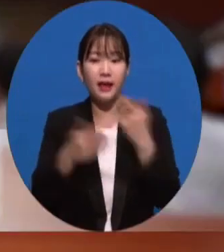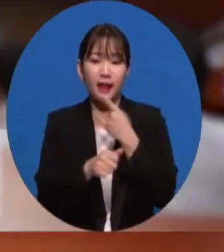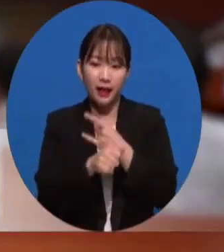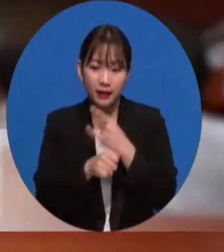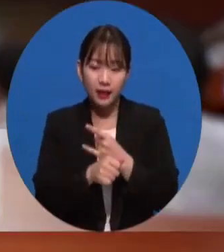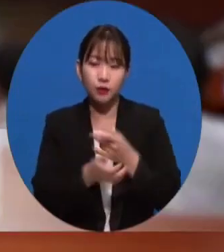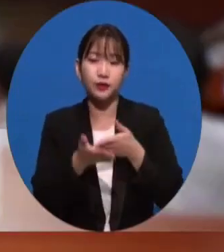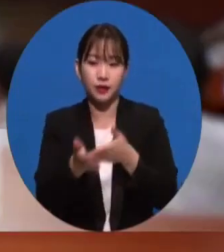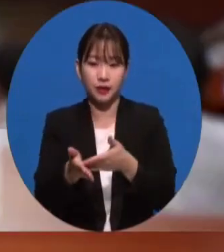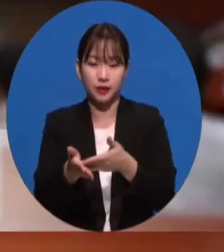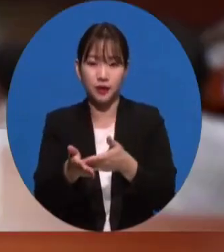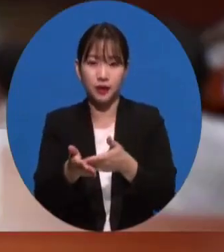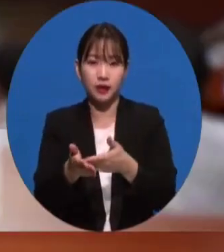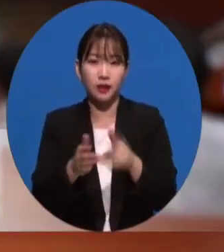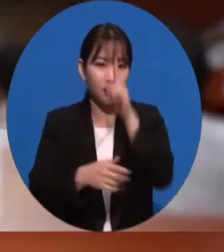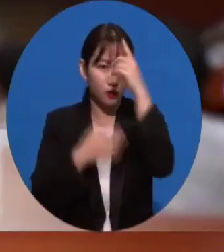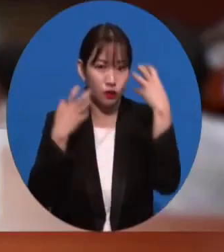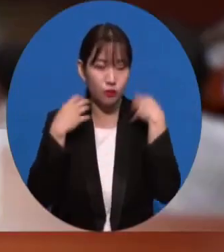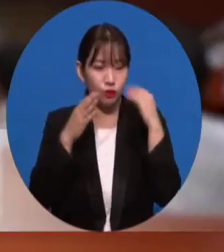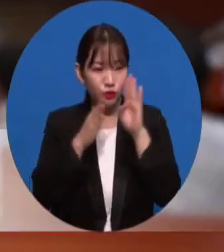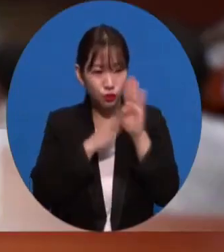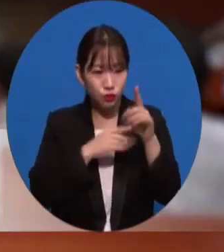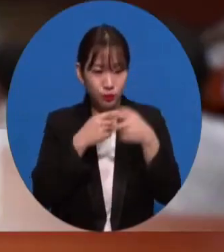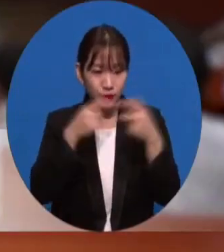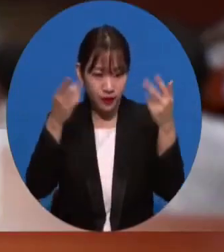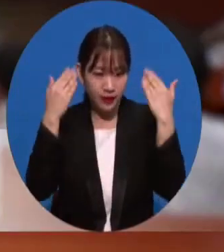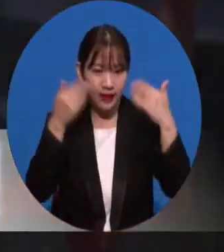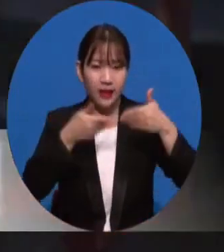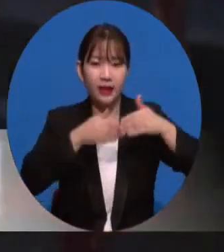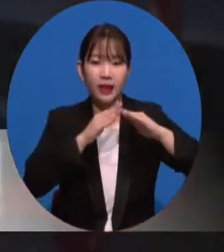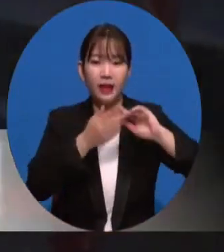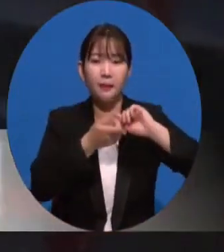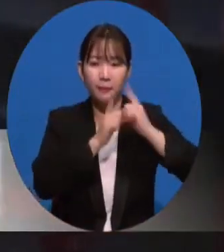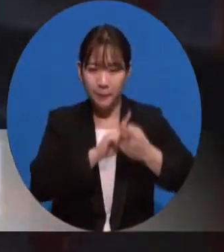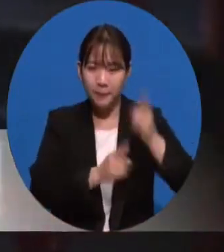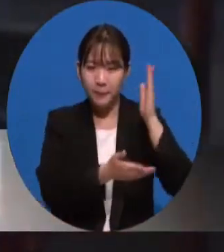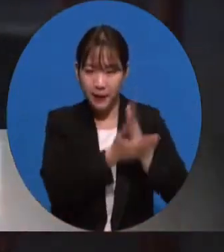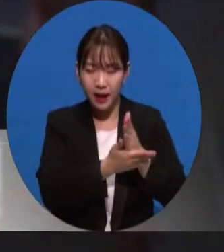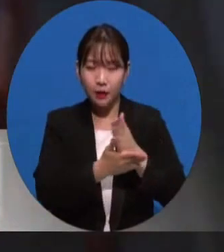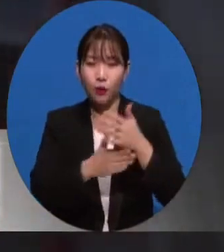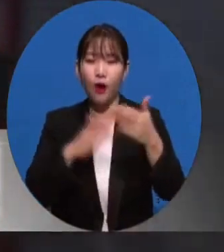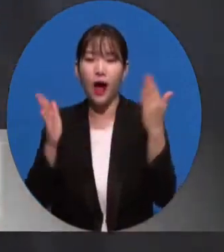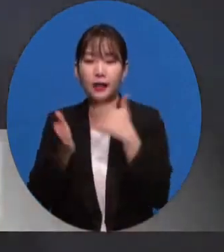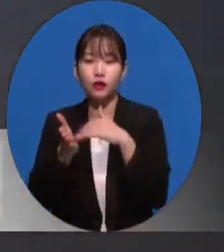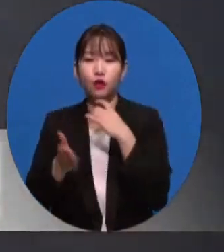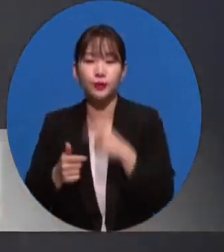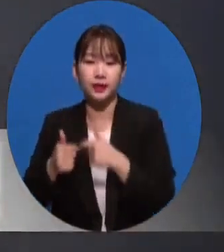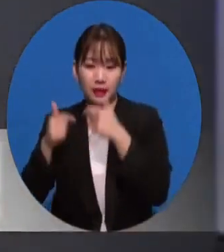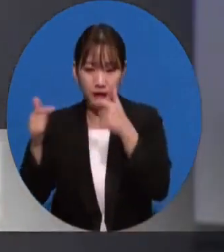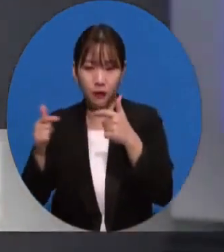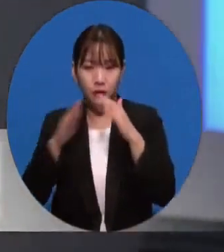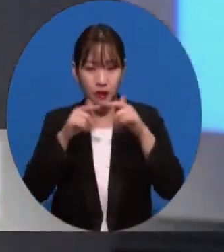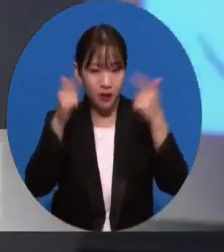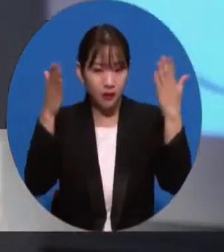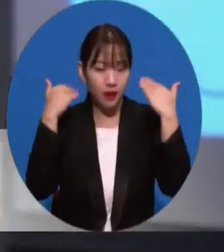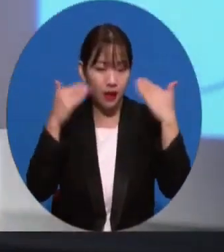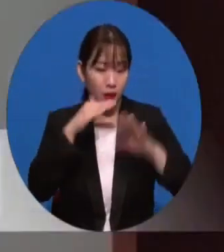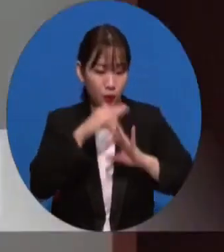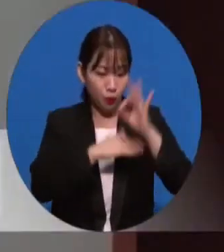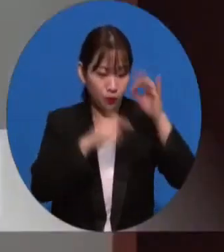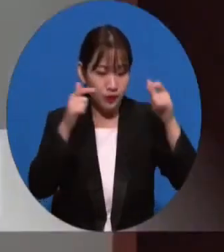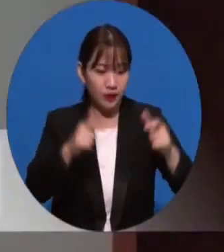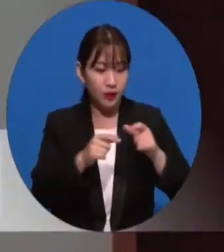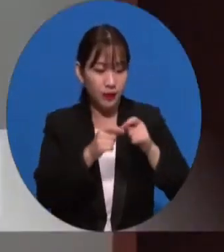제안했습니다 정부가 추후 의과대 신설 대신 의대 정원만 늘리고 이에 따라 전남대가 동부권의 분원을